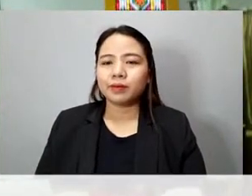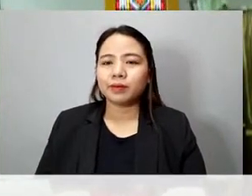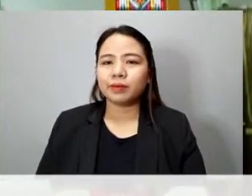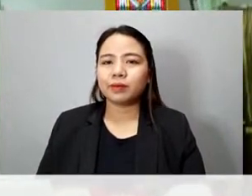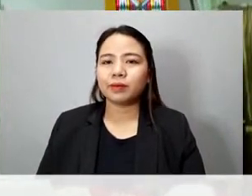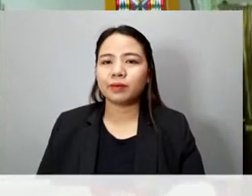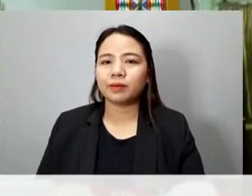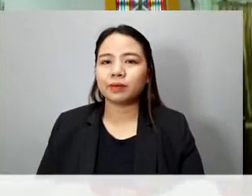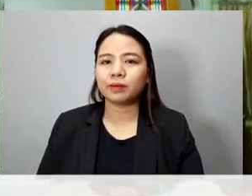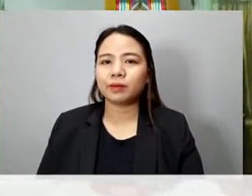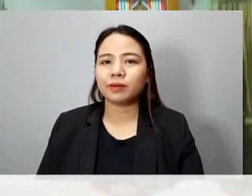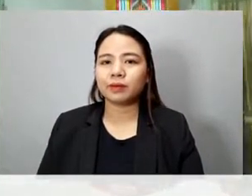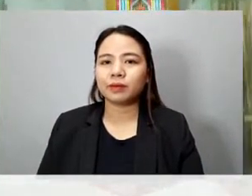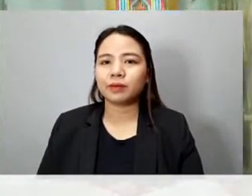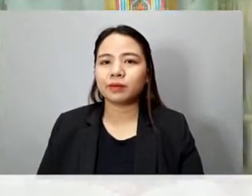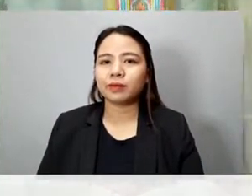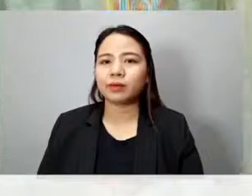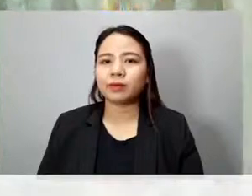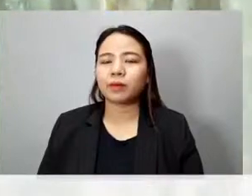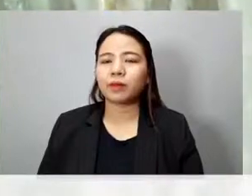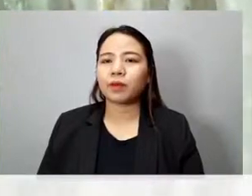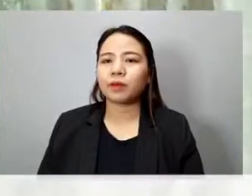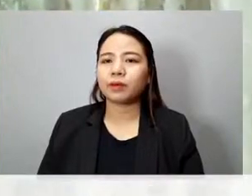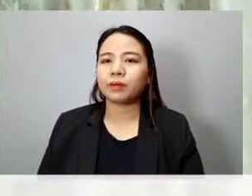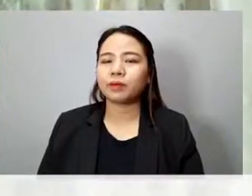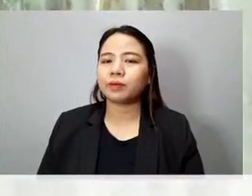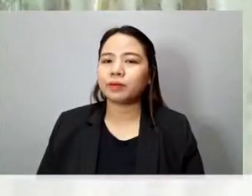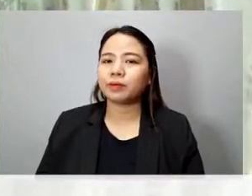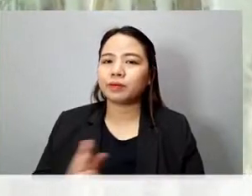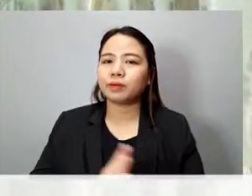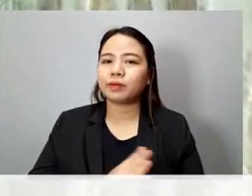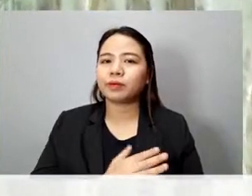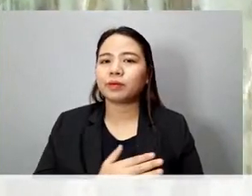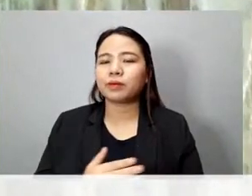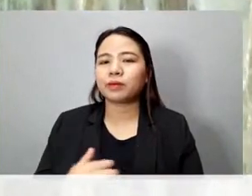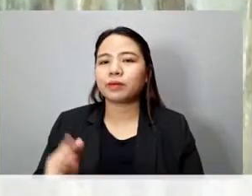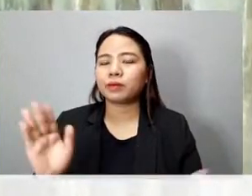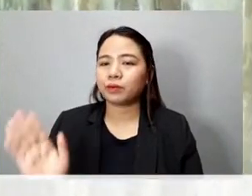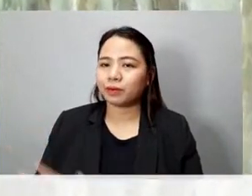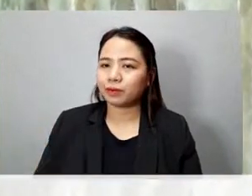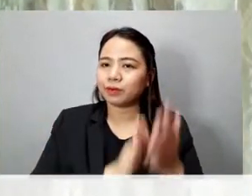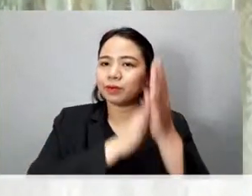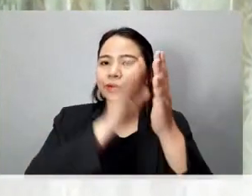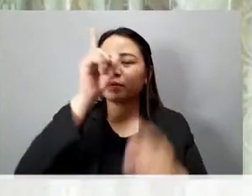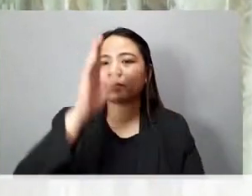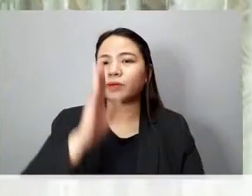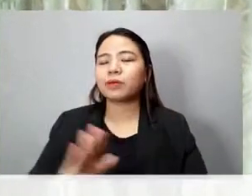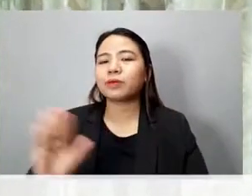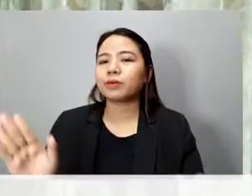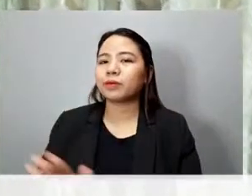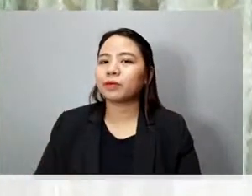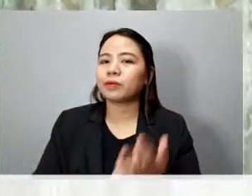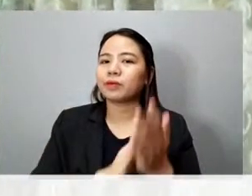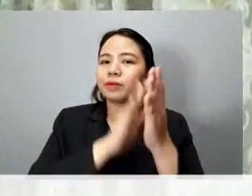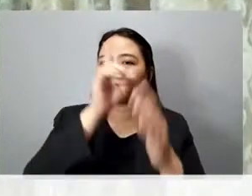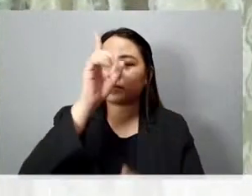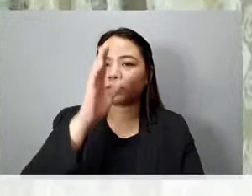Papuri sa Diyos, papuri sa Diyos, sa